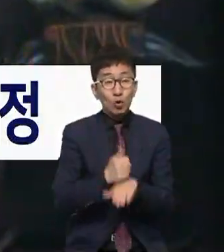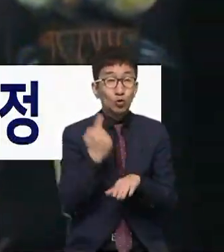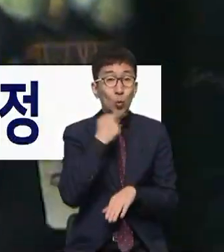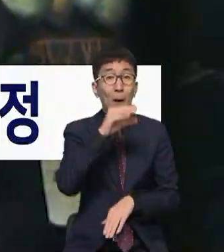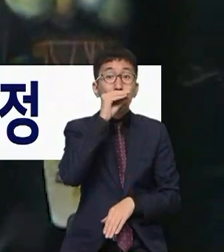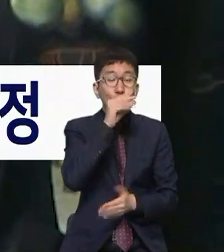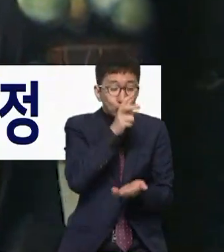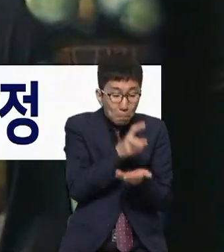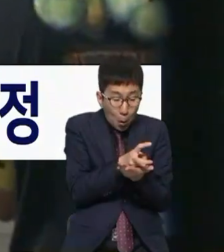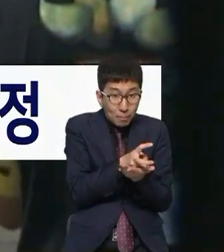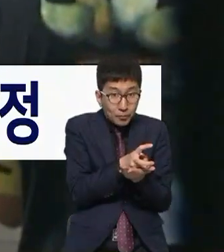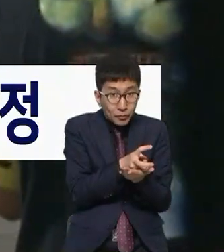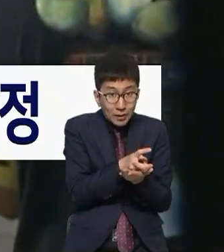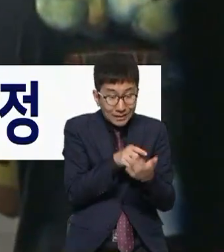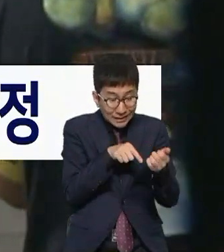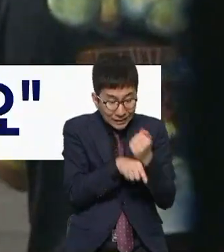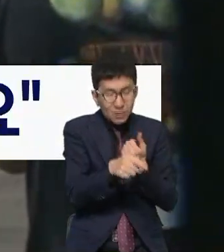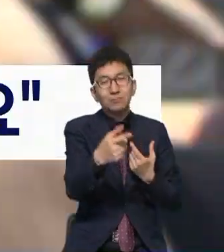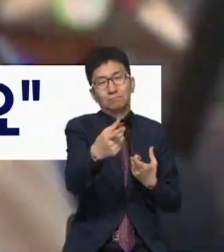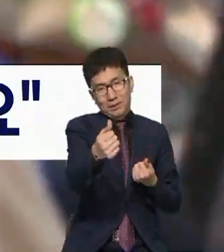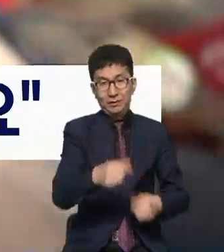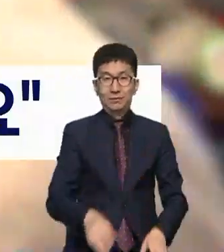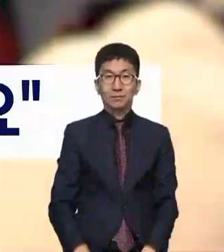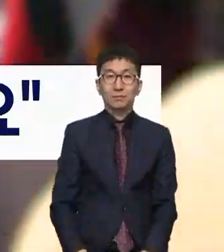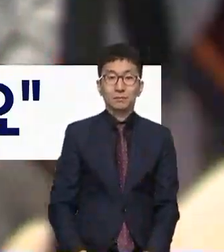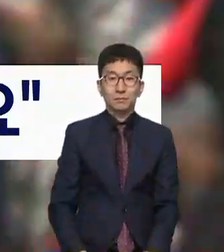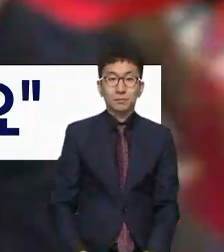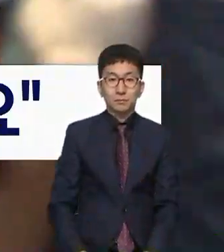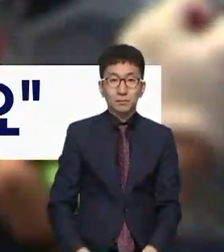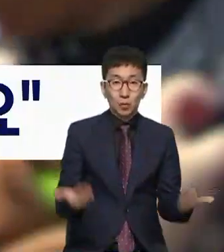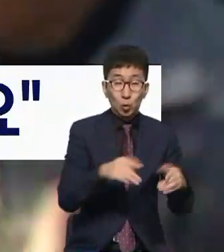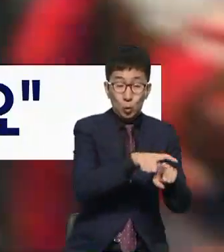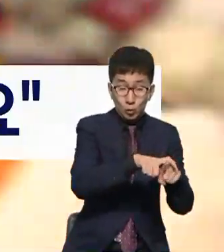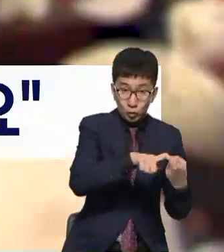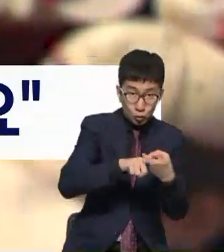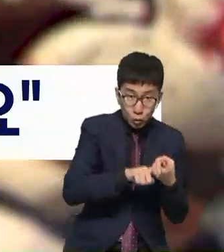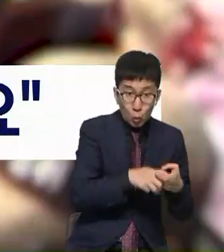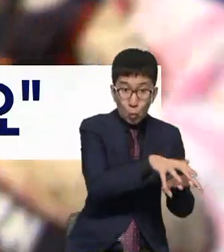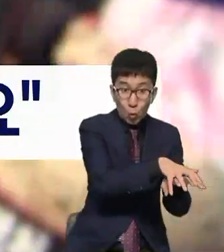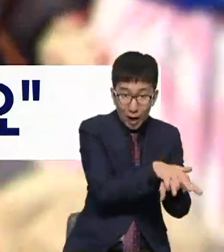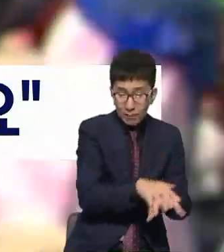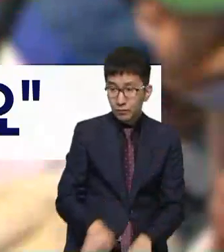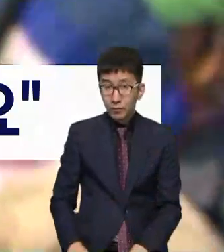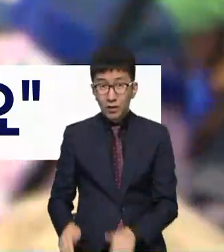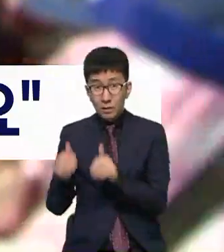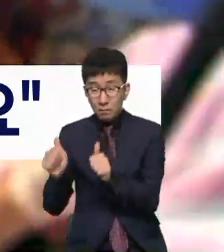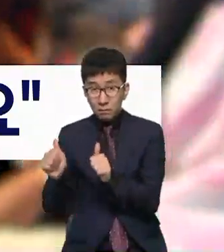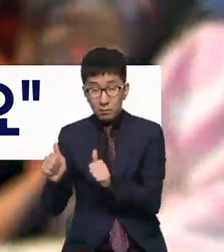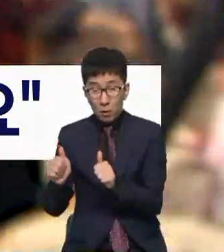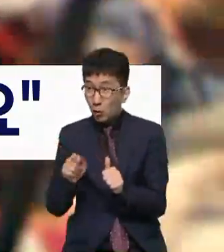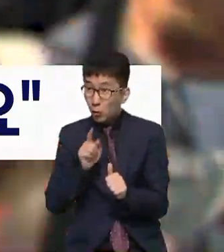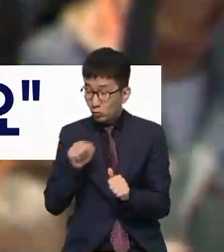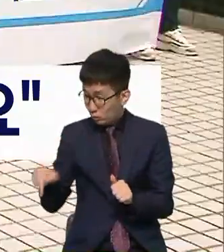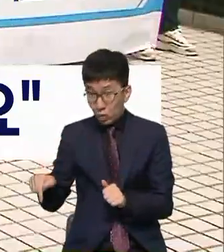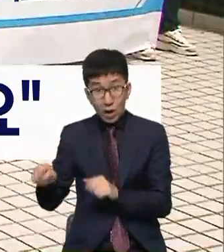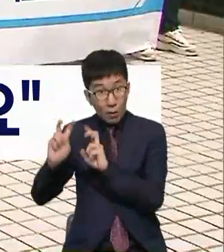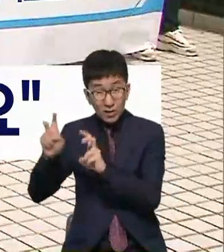노란봉투법 입법 취지와 맞닿아 있습니다. 노동계는 기업들의 무분별한 손배소 청구에 경종을 울리는